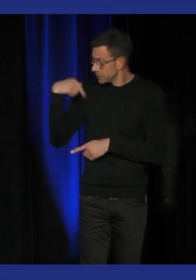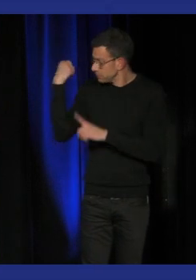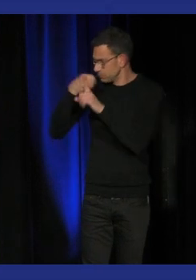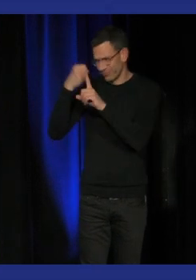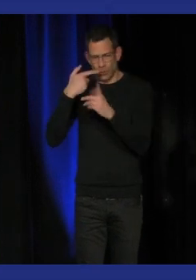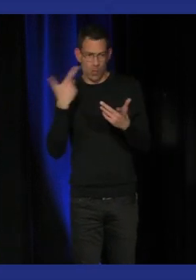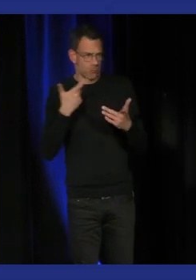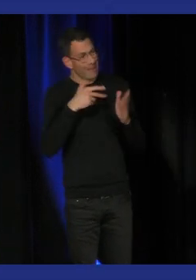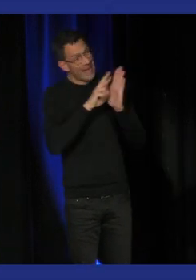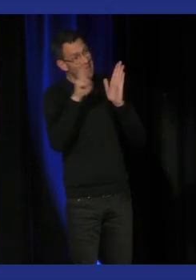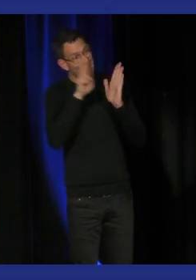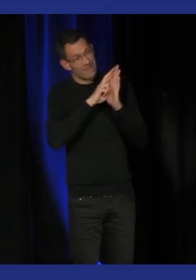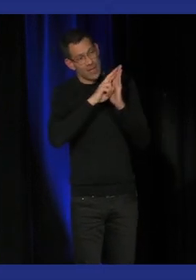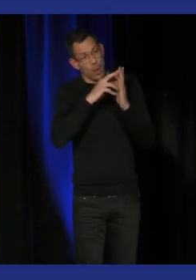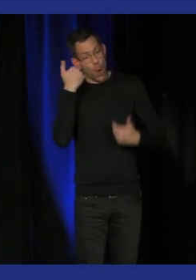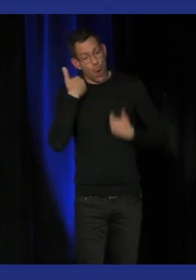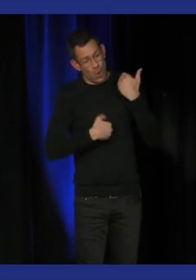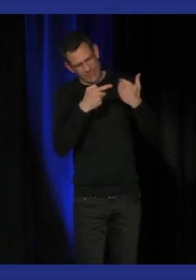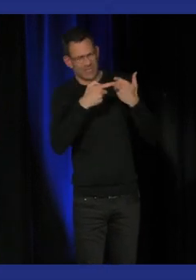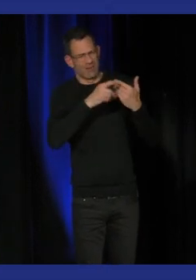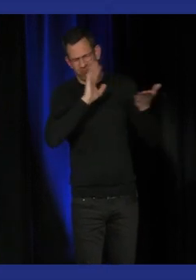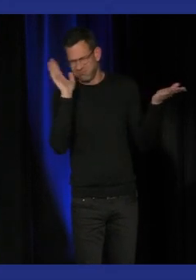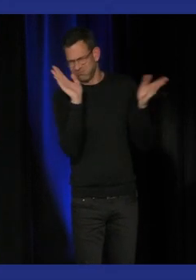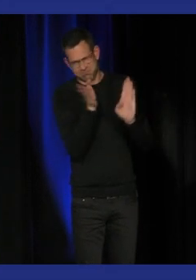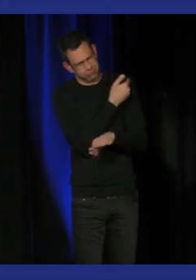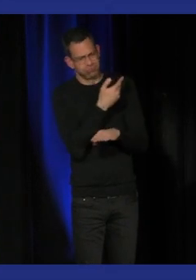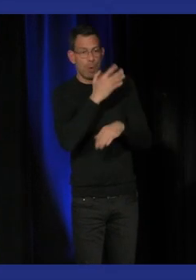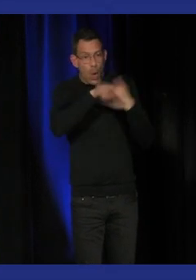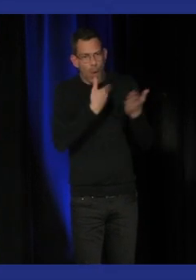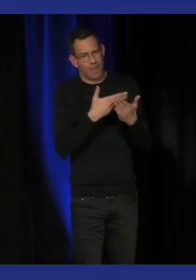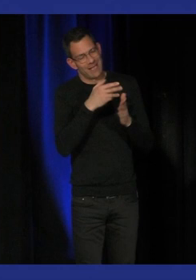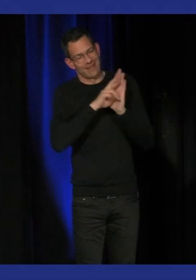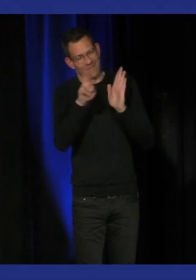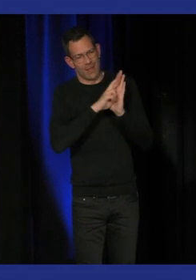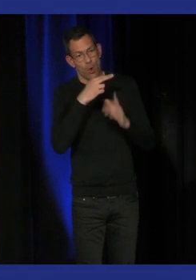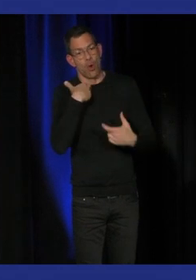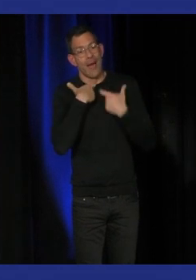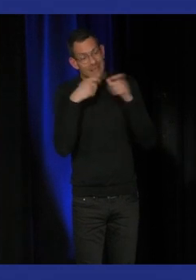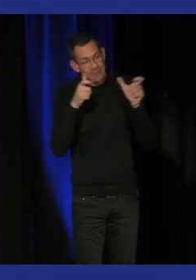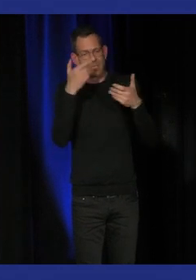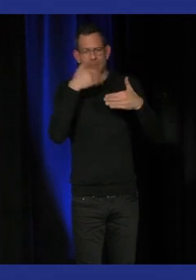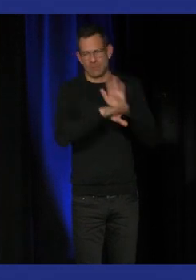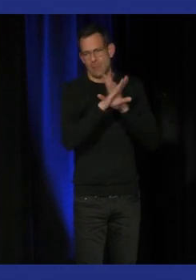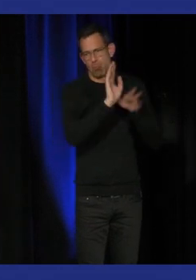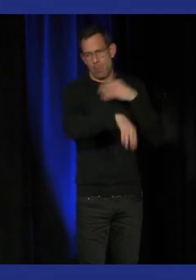référent handicap à référent accessibilité en milieu professionnel. Alors, je trouve que c'est très intéressant parce qu'en effet, c'est plus